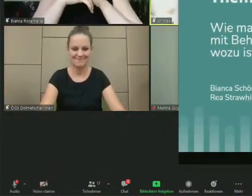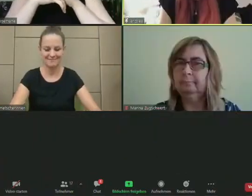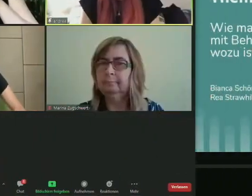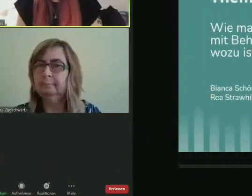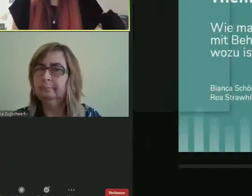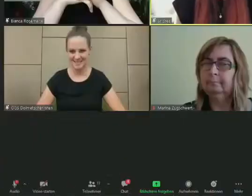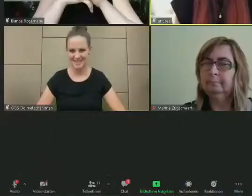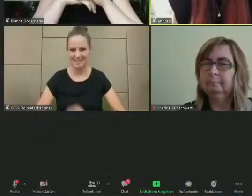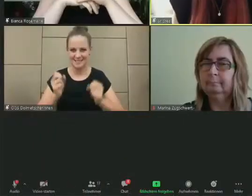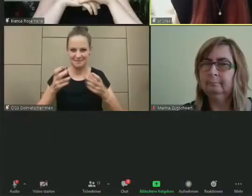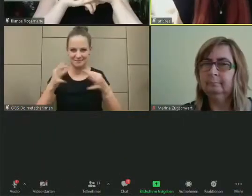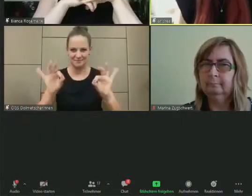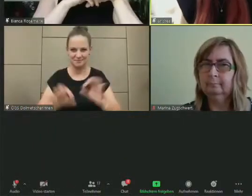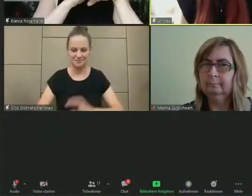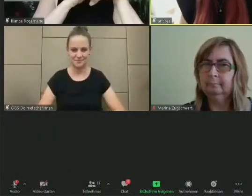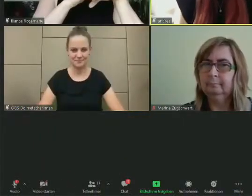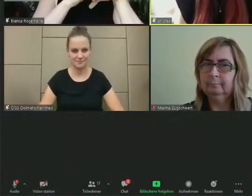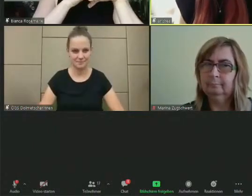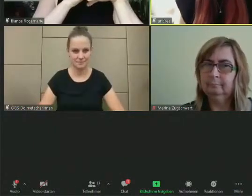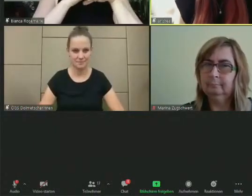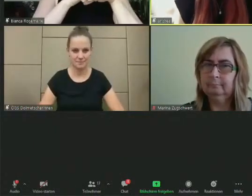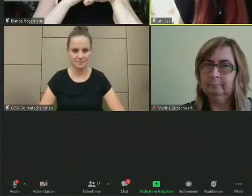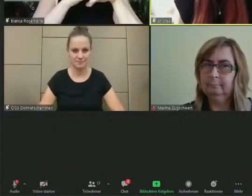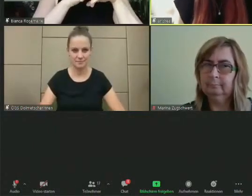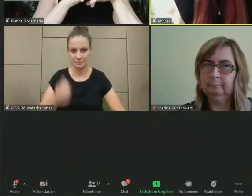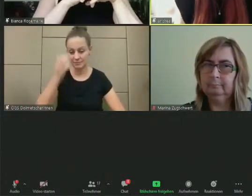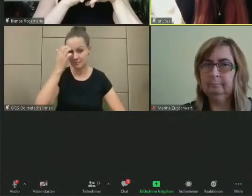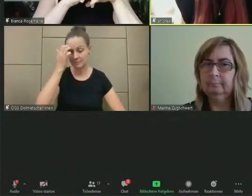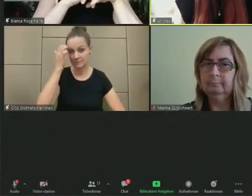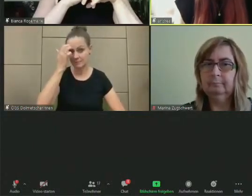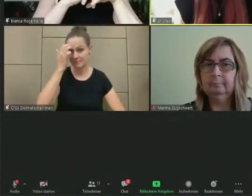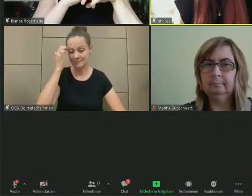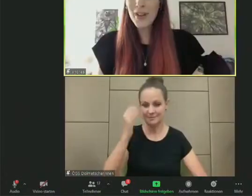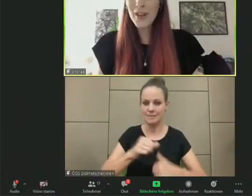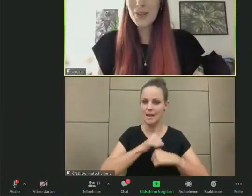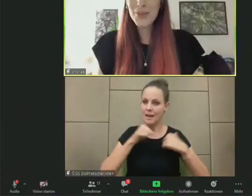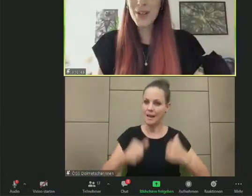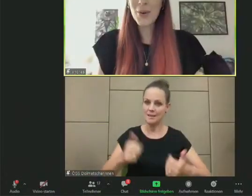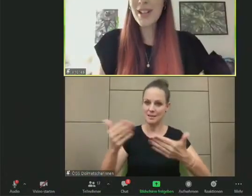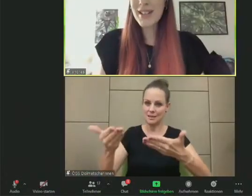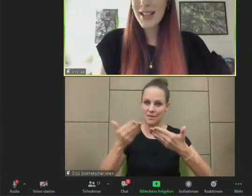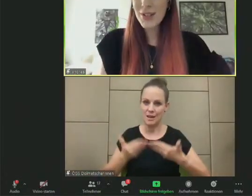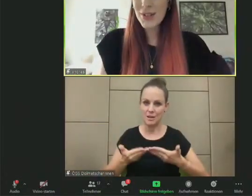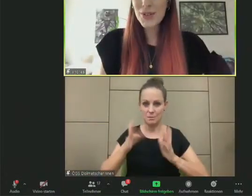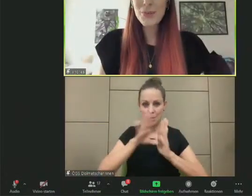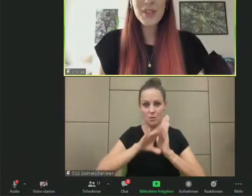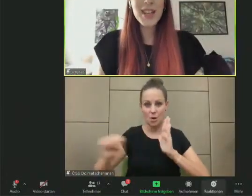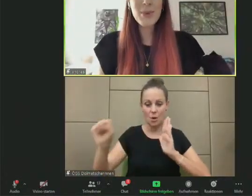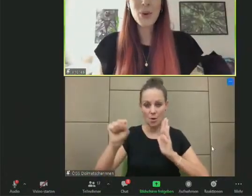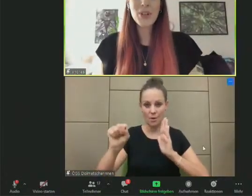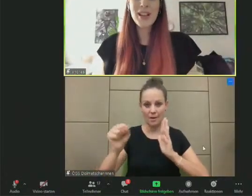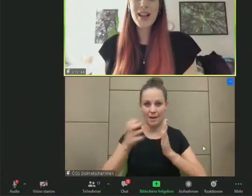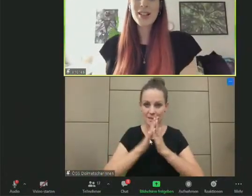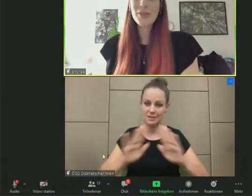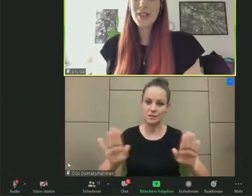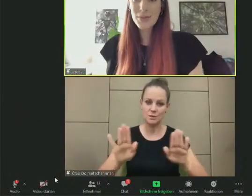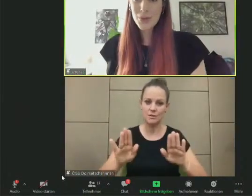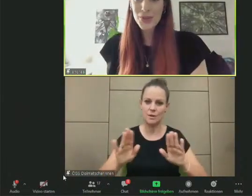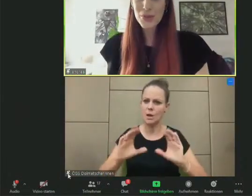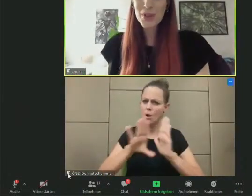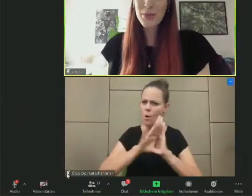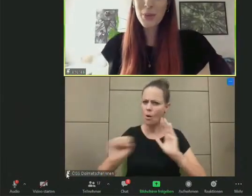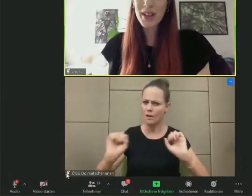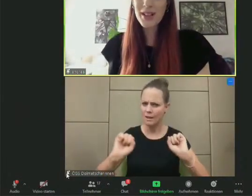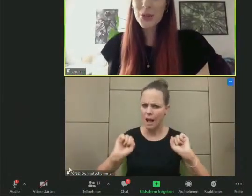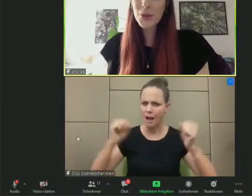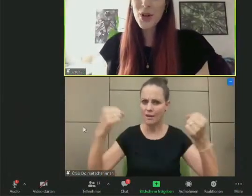Okay. Also ganz herzlich willkommen heute zu unserer Online-Session zum Thema Online-Aktivismus,